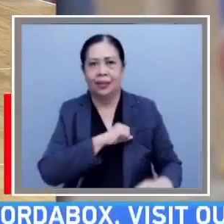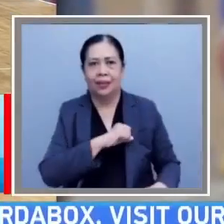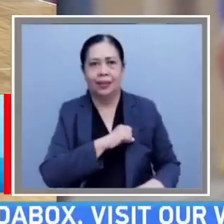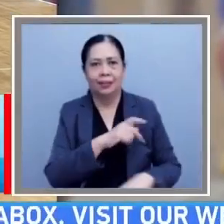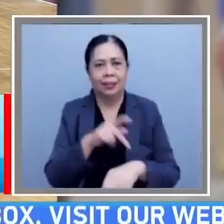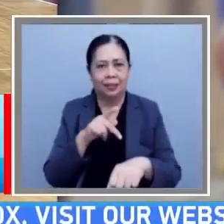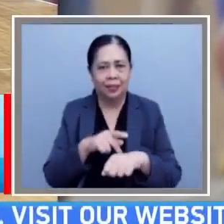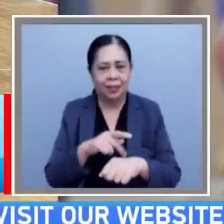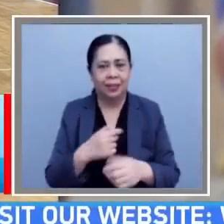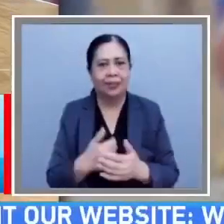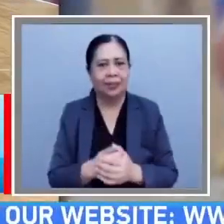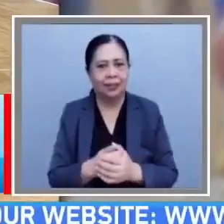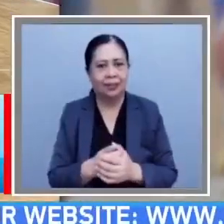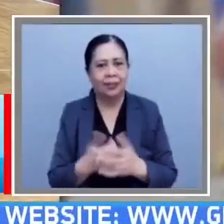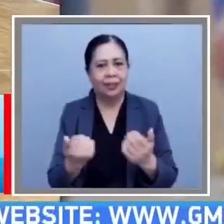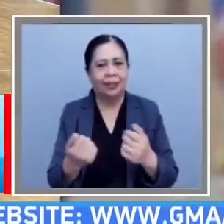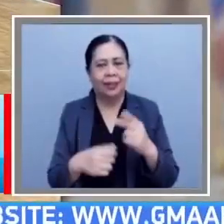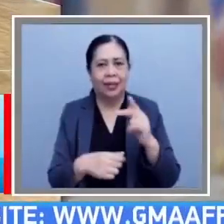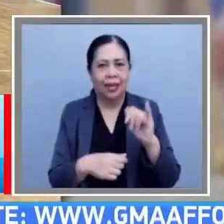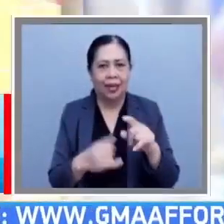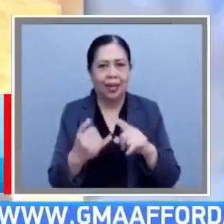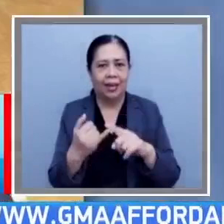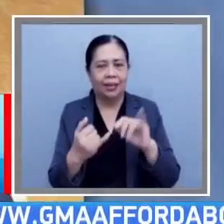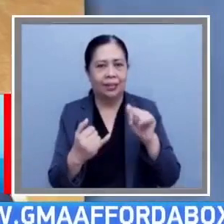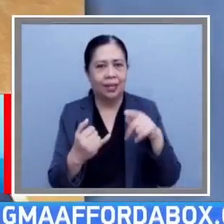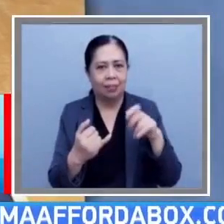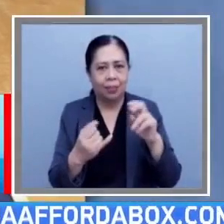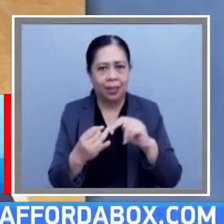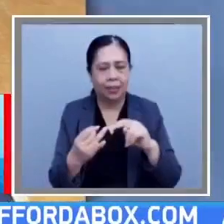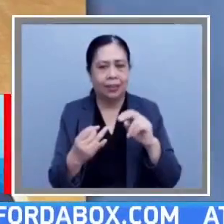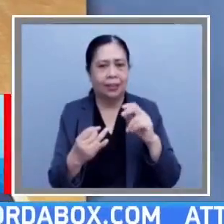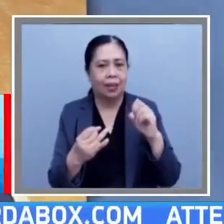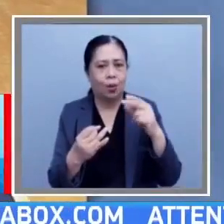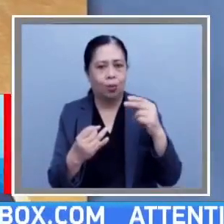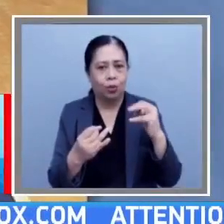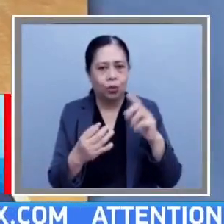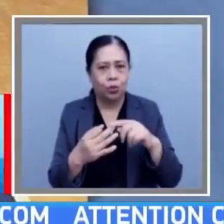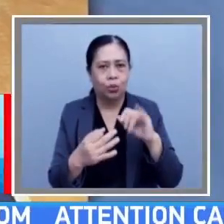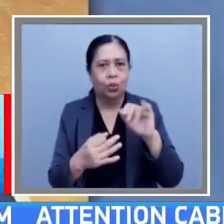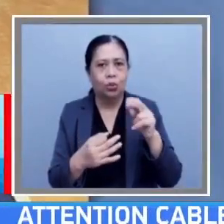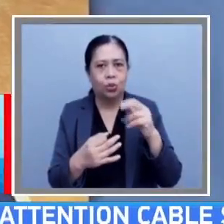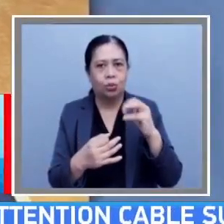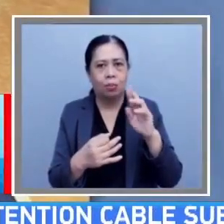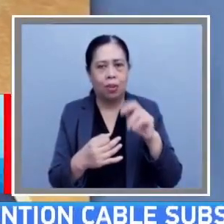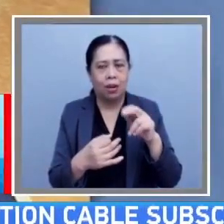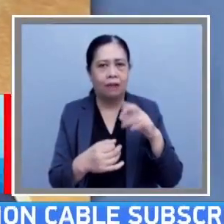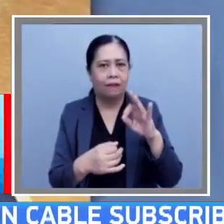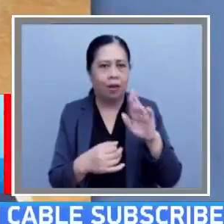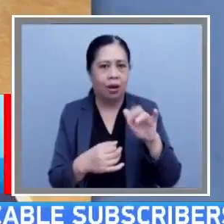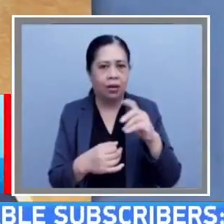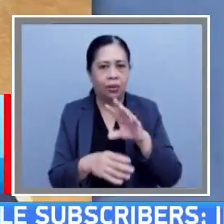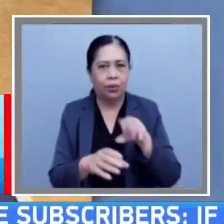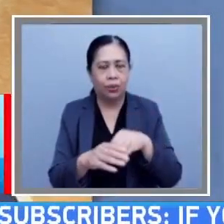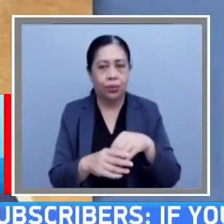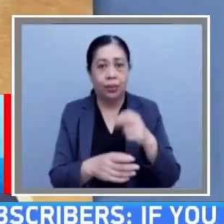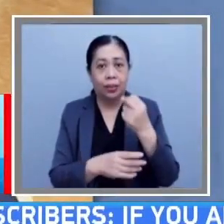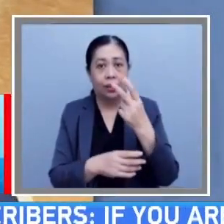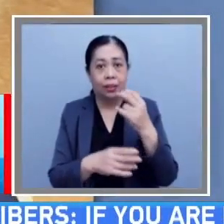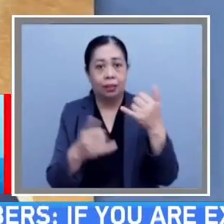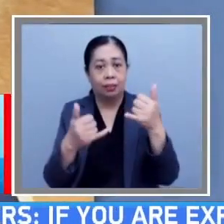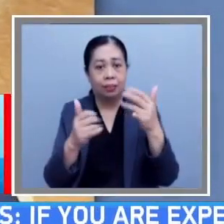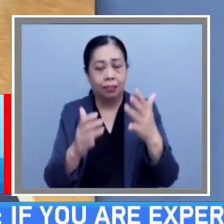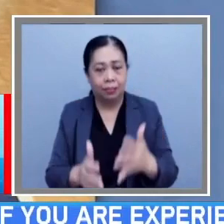Clarkson, Kai Soto, Japhet Aguilar, Scottie Thompson at Junmar Fajardo. Kabilang sila sa 13 player mula sa original